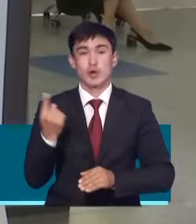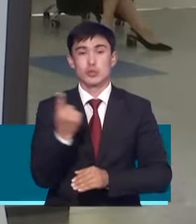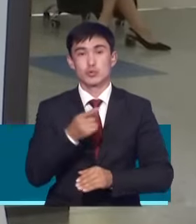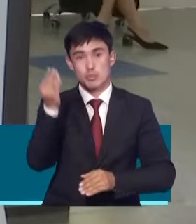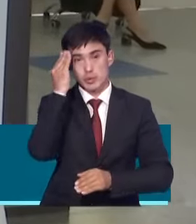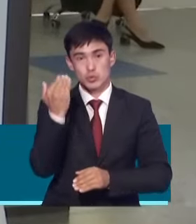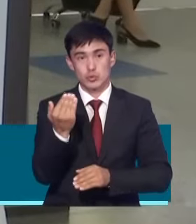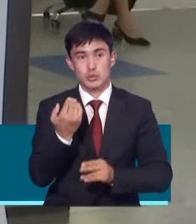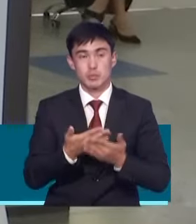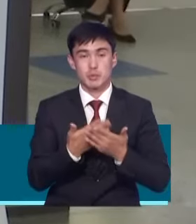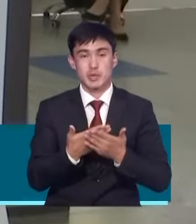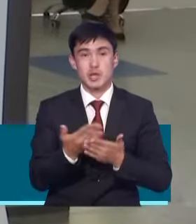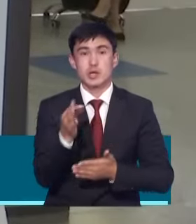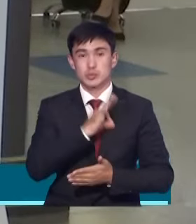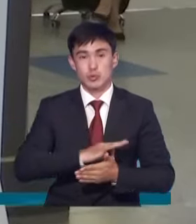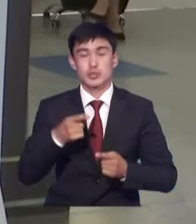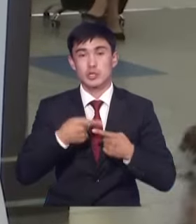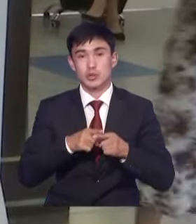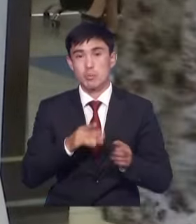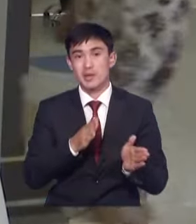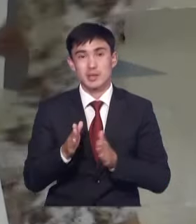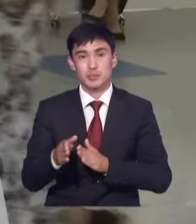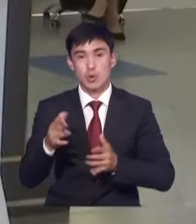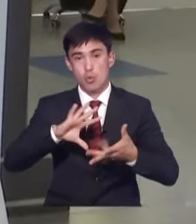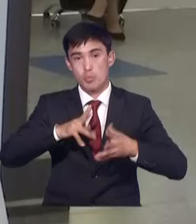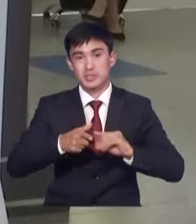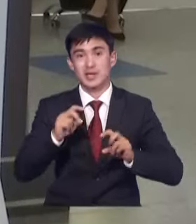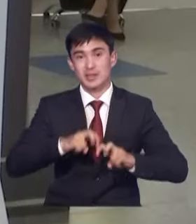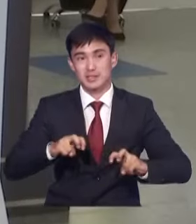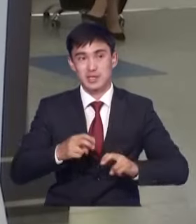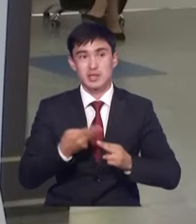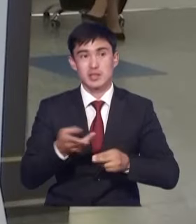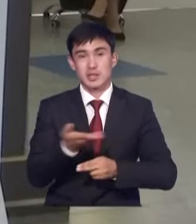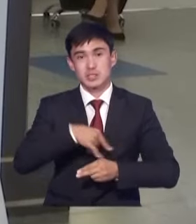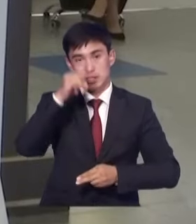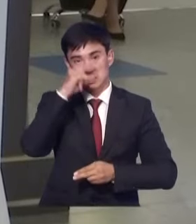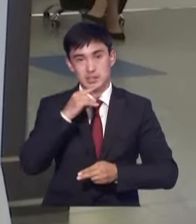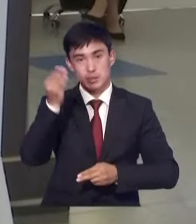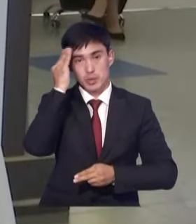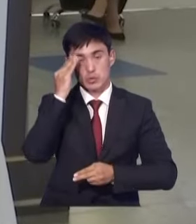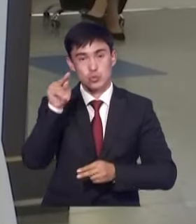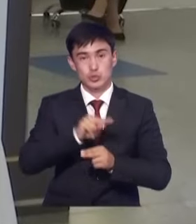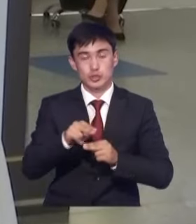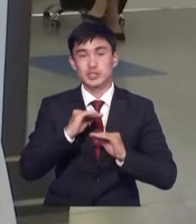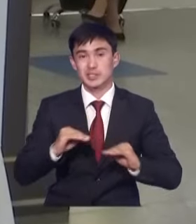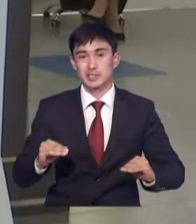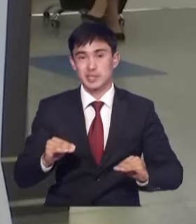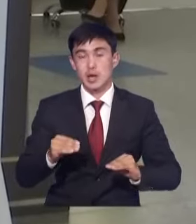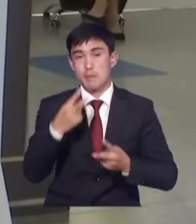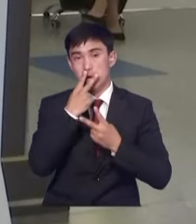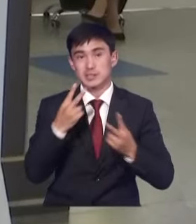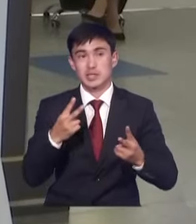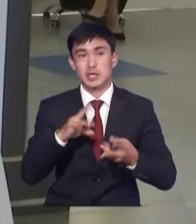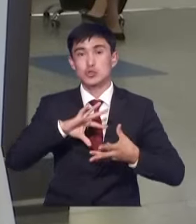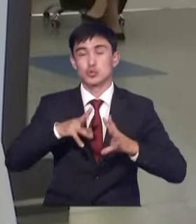же методику. Например, я использую технологию поэтапного комплексного анализа. Это наша казахстанская методика обучения школьников. Я показала